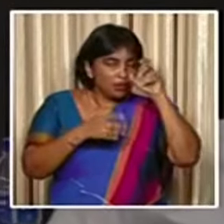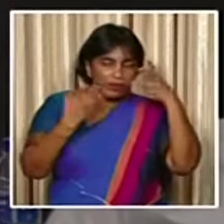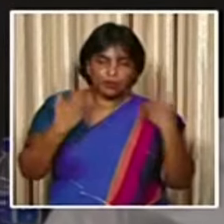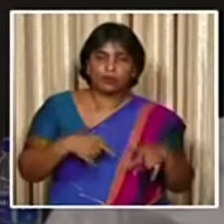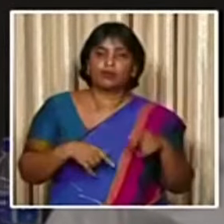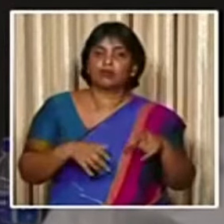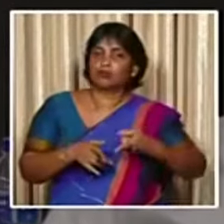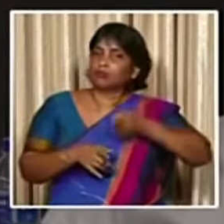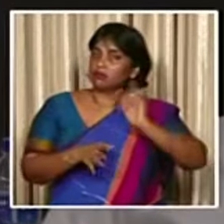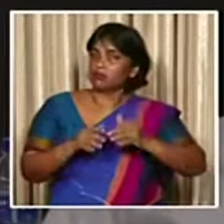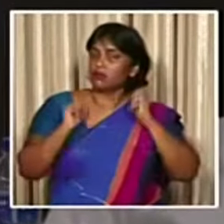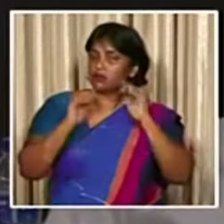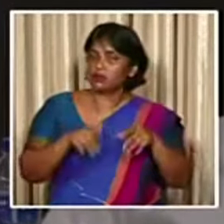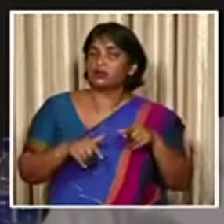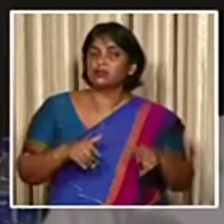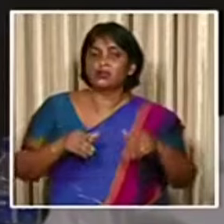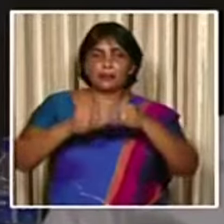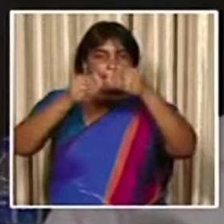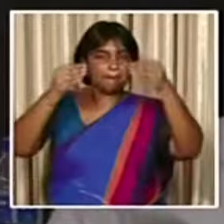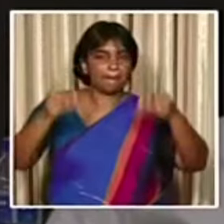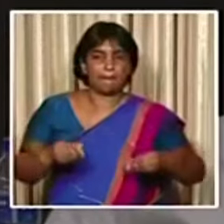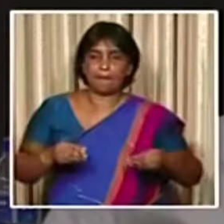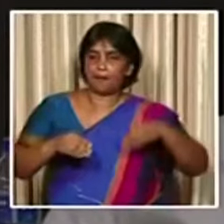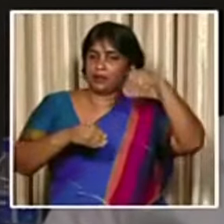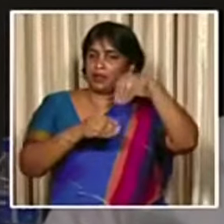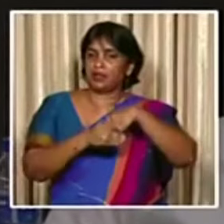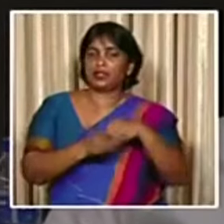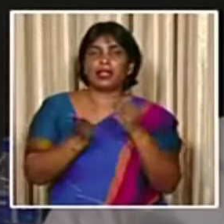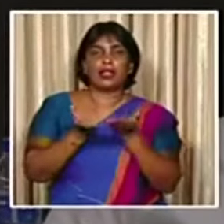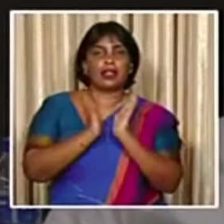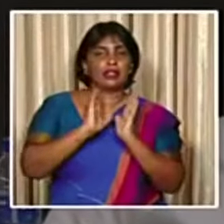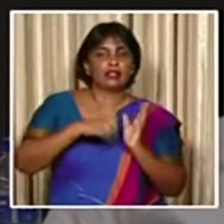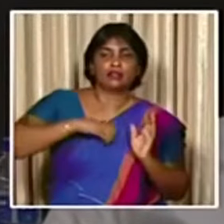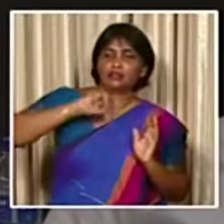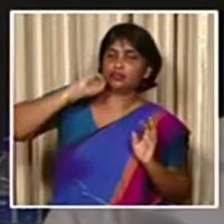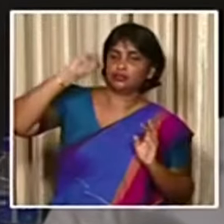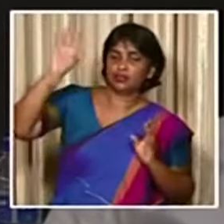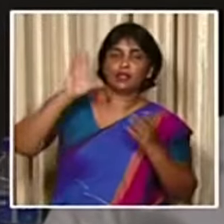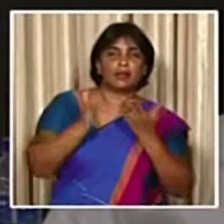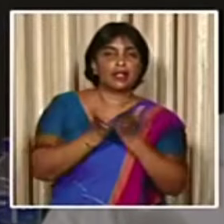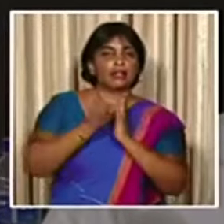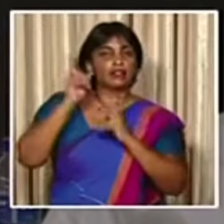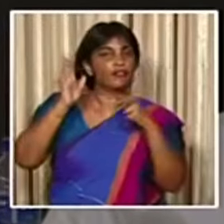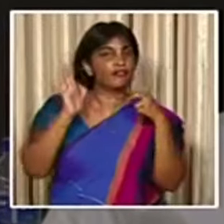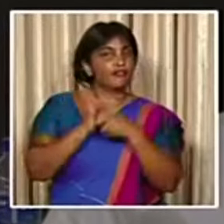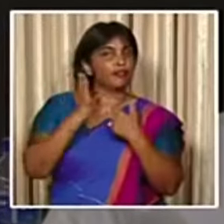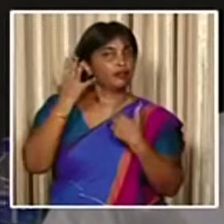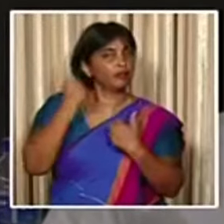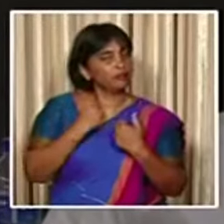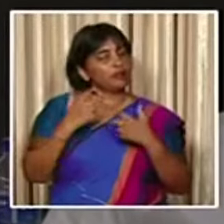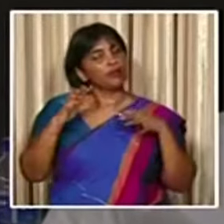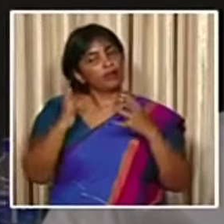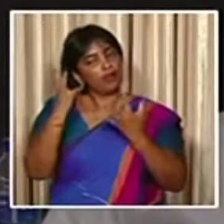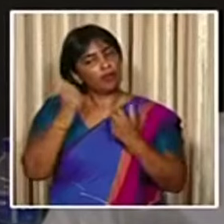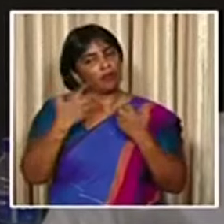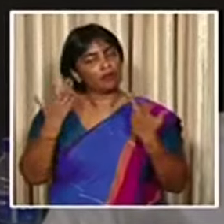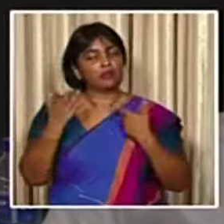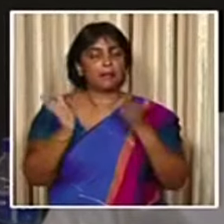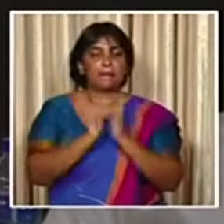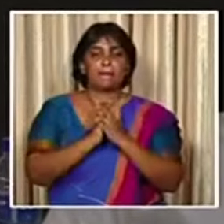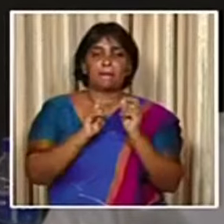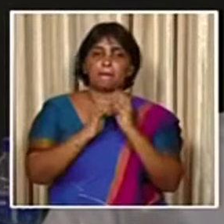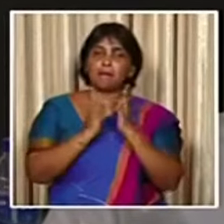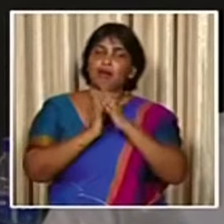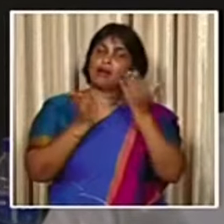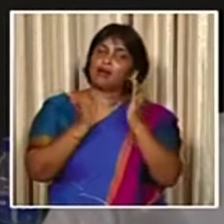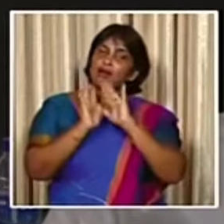ඒවා තහවුරු කරලා ඒවා පැකට් එක දාලා ඉන්දියාවට ඇරලා ඉන්දියාවෙන් වීසා එක ලැබුණා හෝ නොලැබුණා පාස්පෝර්ට්